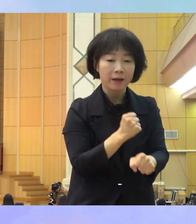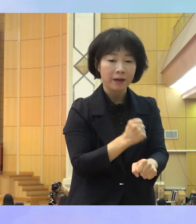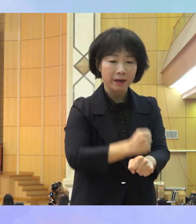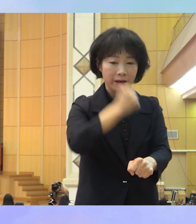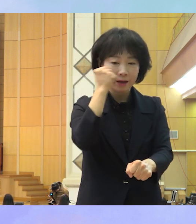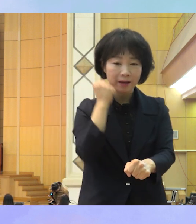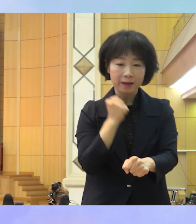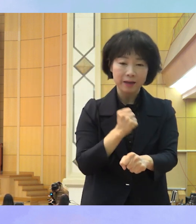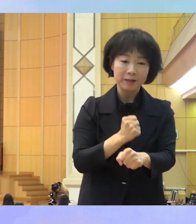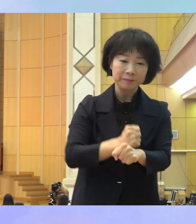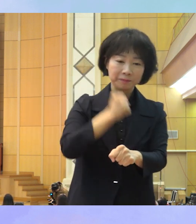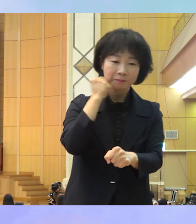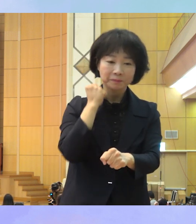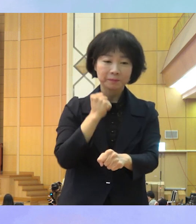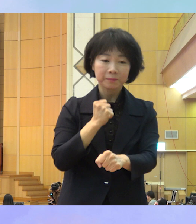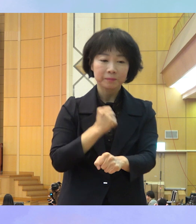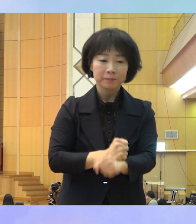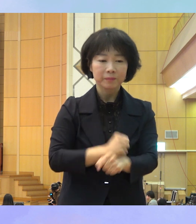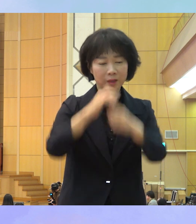경배하네.